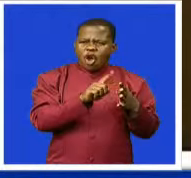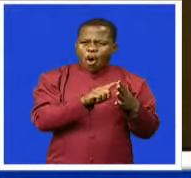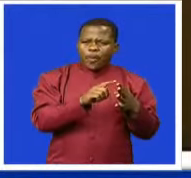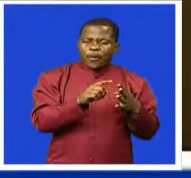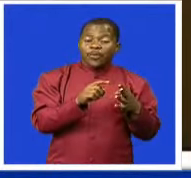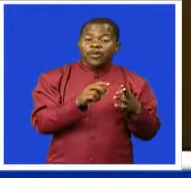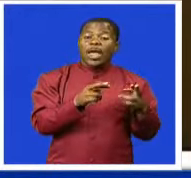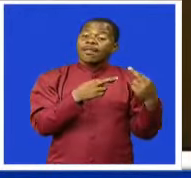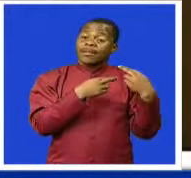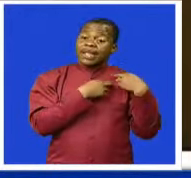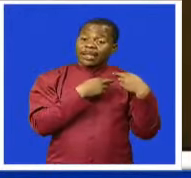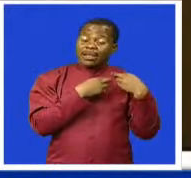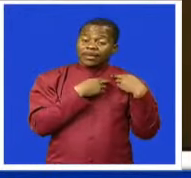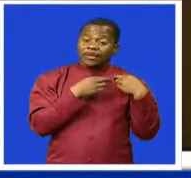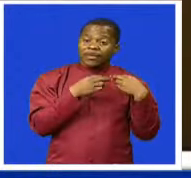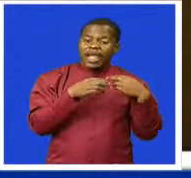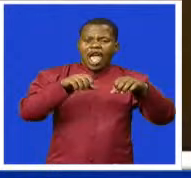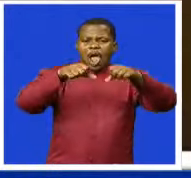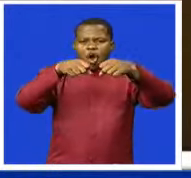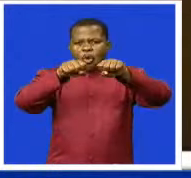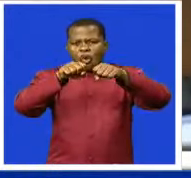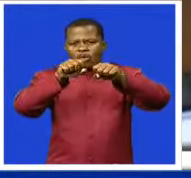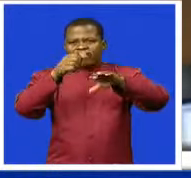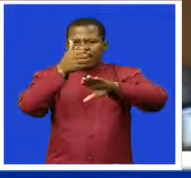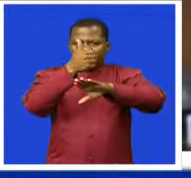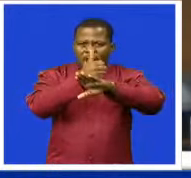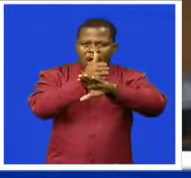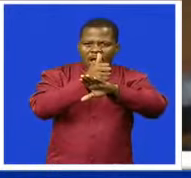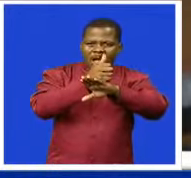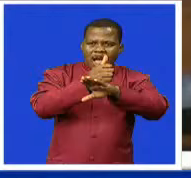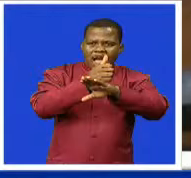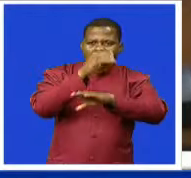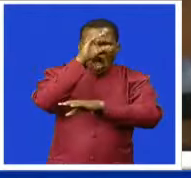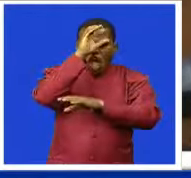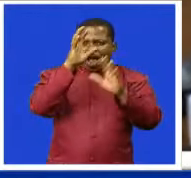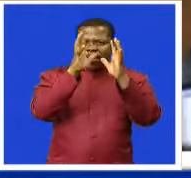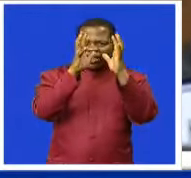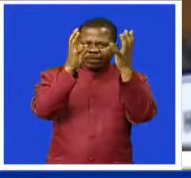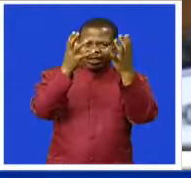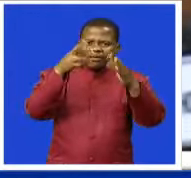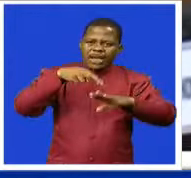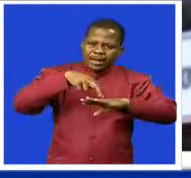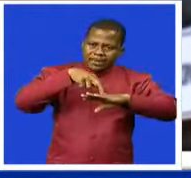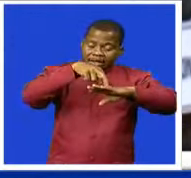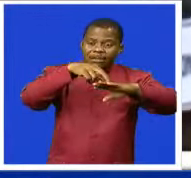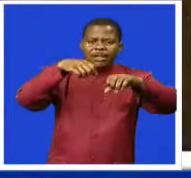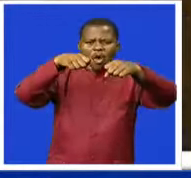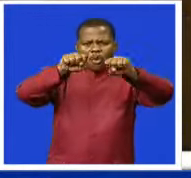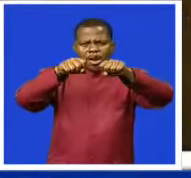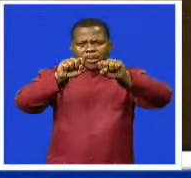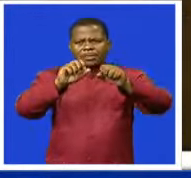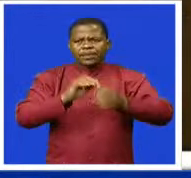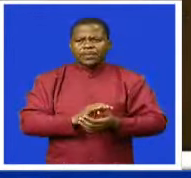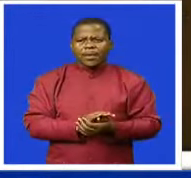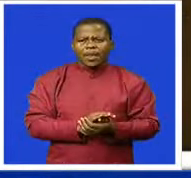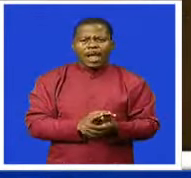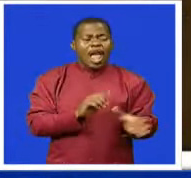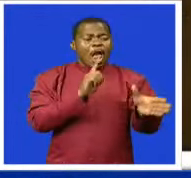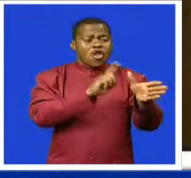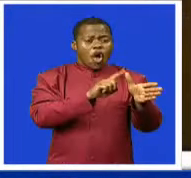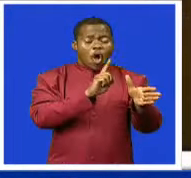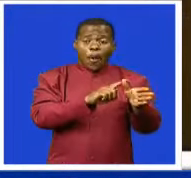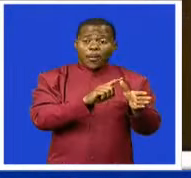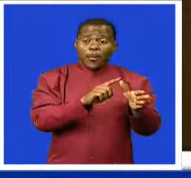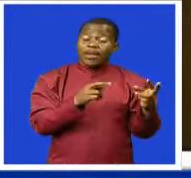nebucopho, nabathathu labatawukhethwa yindvuna lebuketindzaba ePhalamende lemunye wabo ufanele